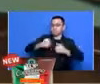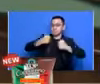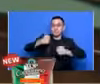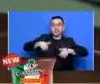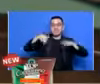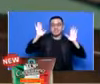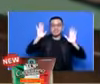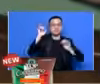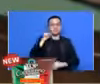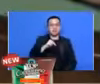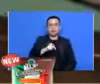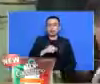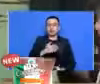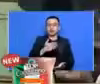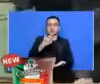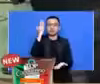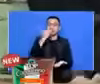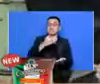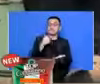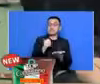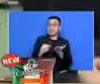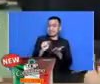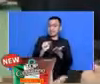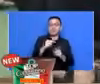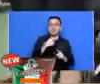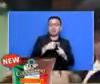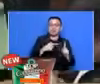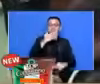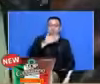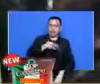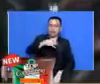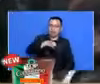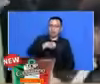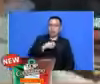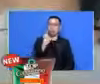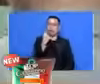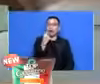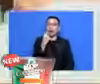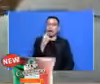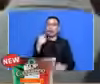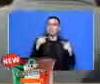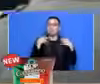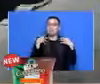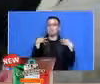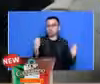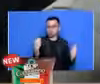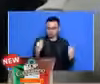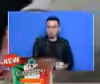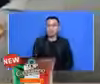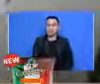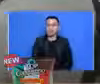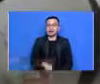hak pensiun sanksi ini diberikan karena majelis hakim membacakan putusan yang berbeda di persidangan putusan